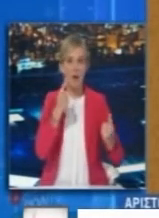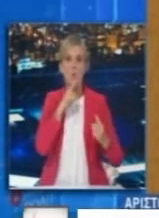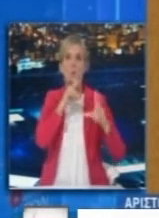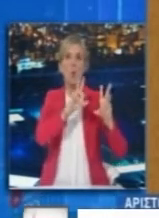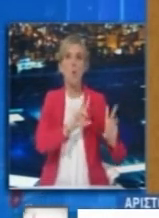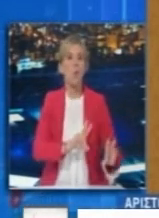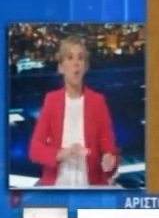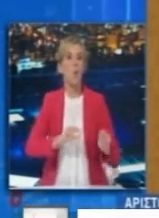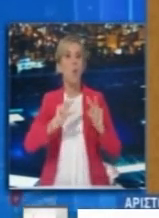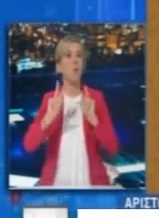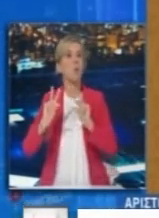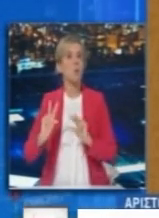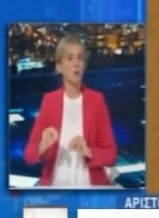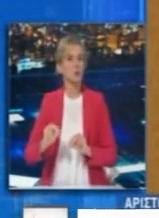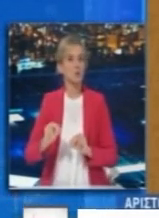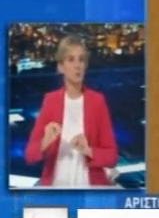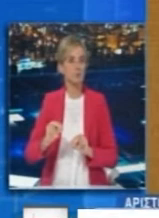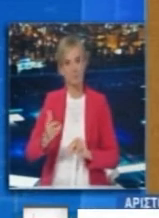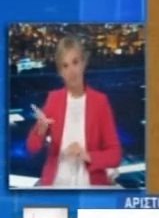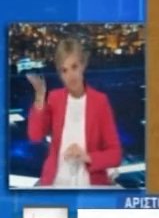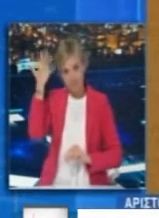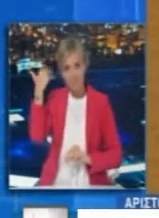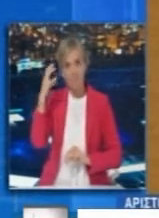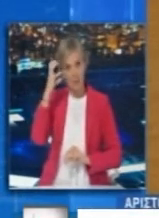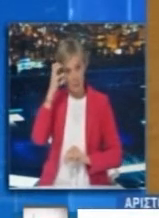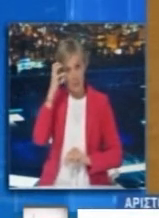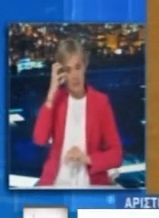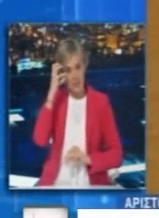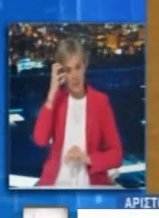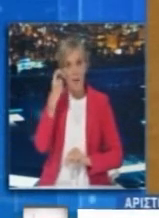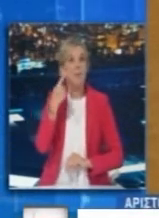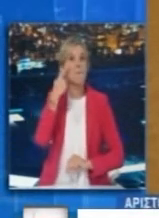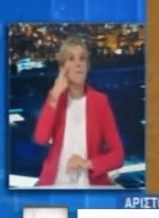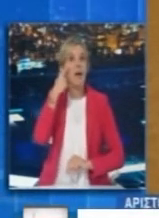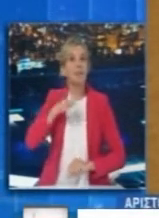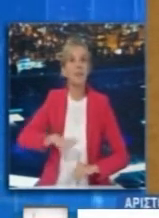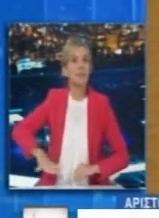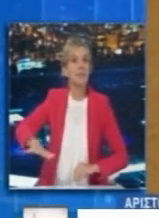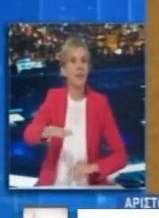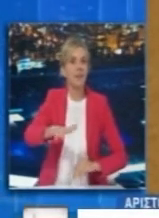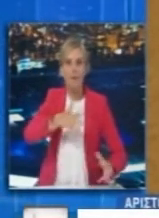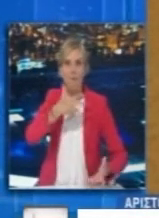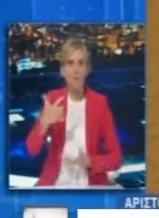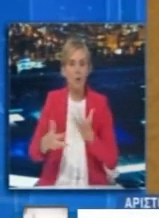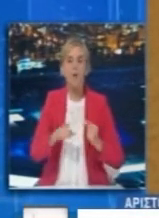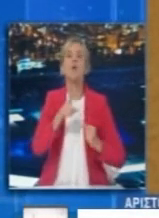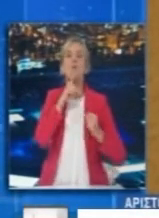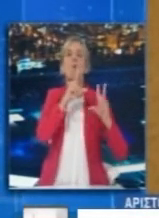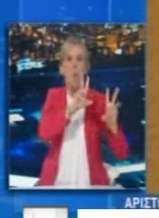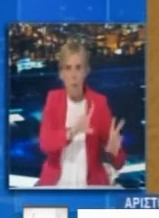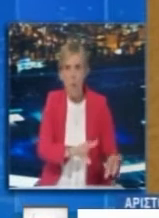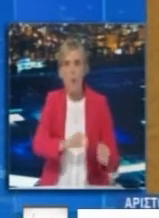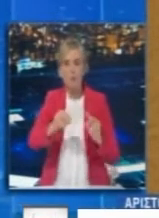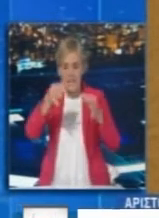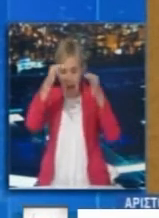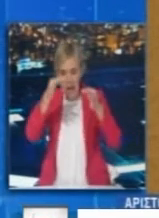εκείνες που επικράτησαν στην περιοχή του Ματιού Αττικής στις 23 Ιουλίου του 2018 και σε συνδυασμό με